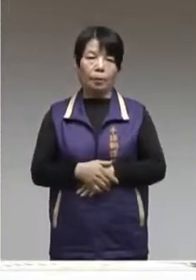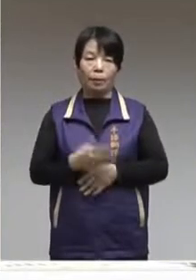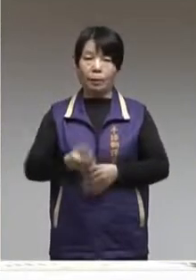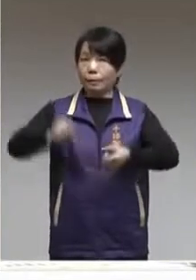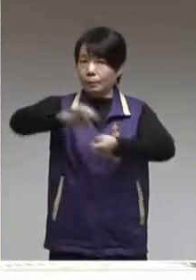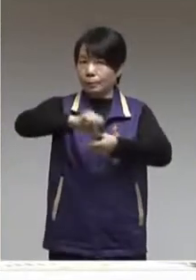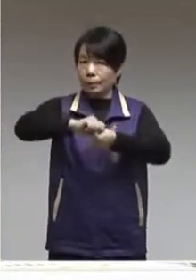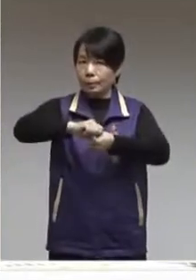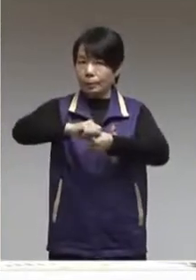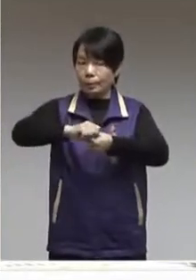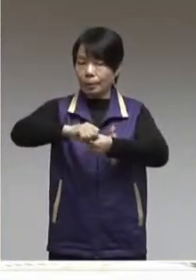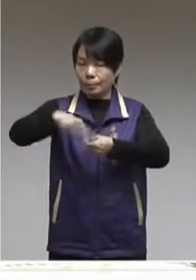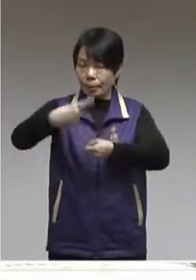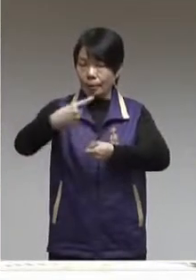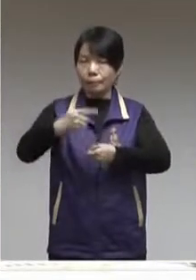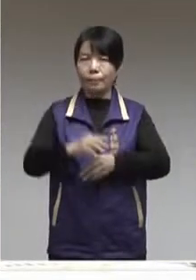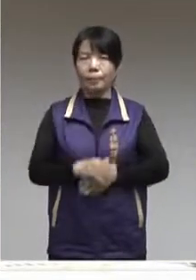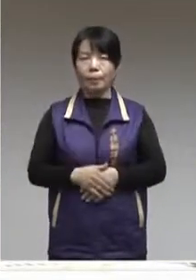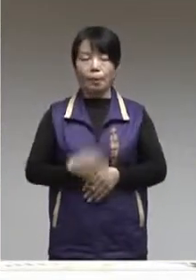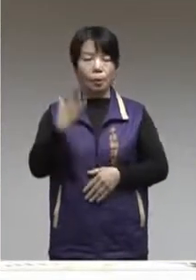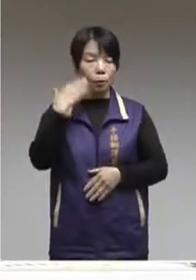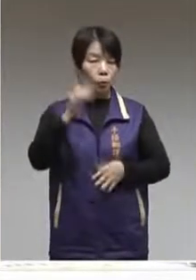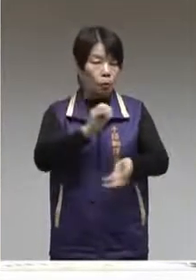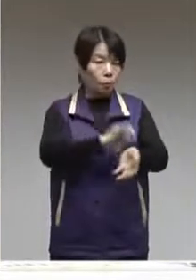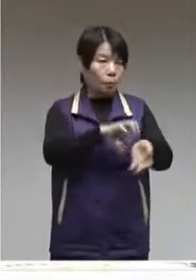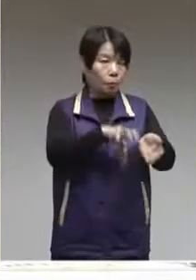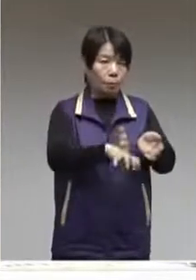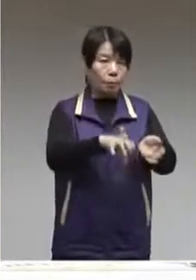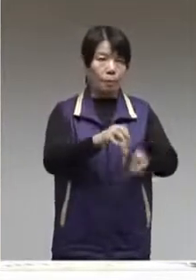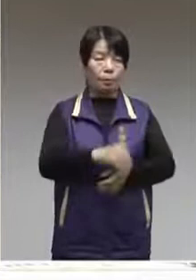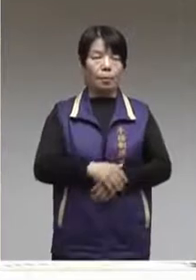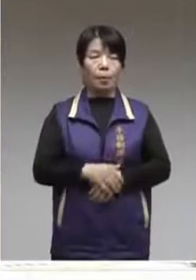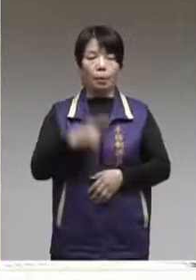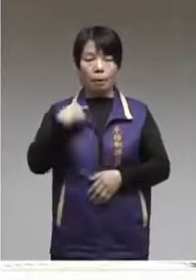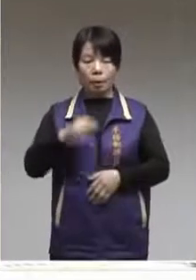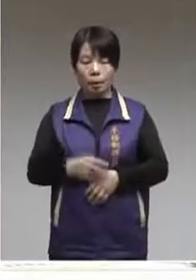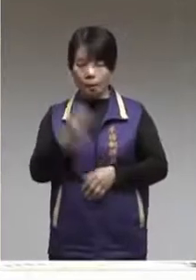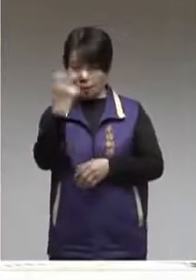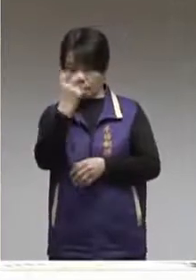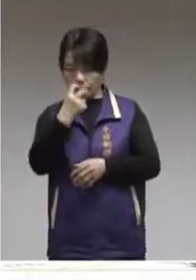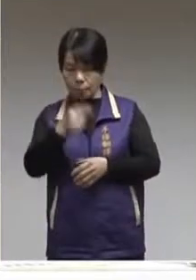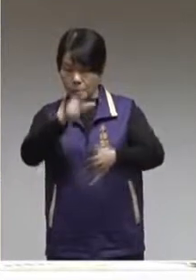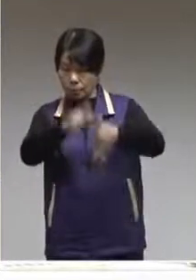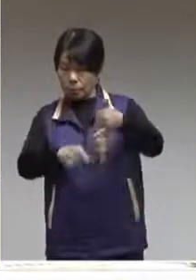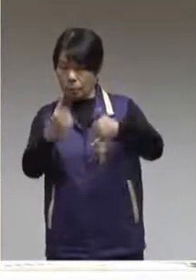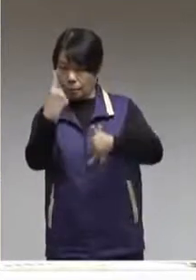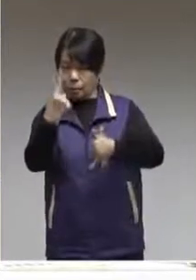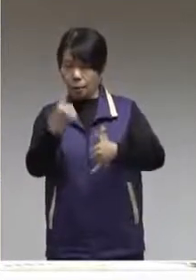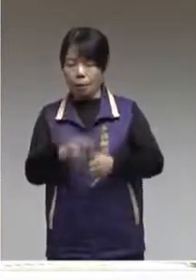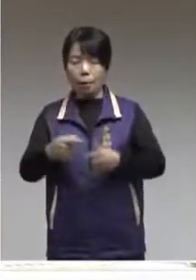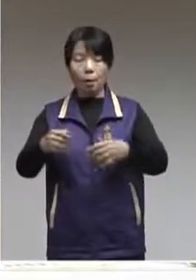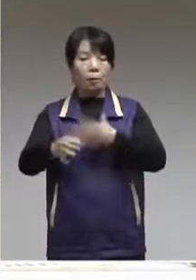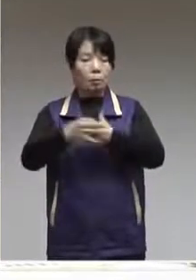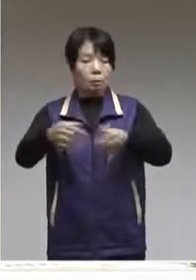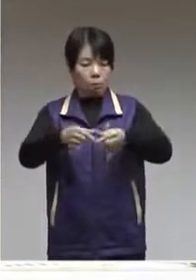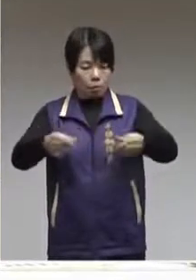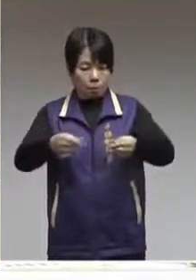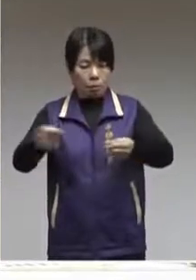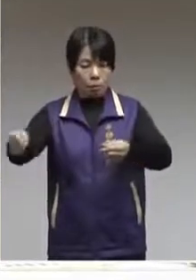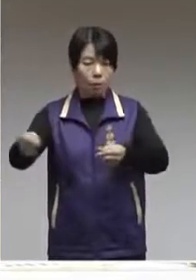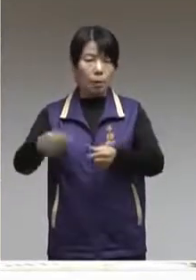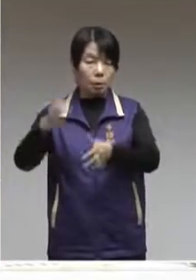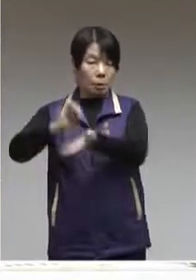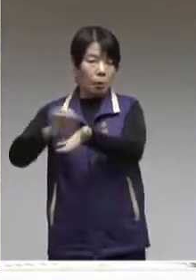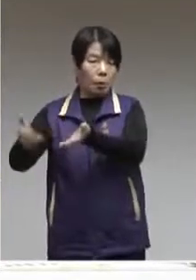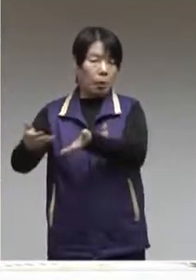150。就说假如是诊所，那他筛检一个个案试剂由他提供，那我们的补助每一个